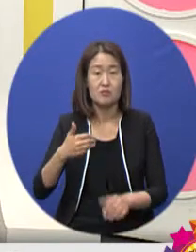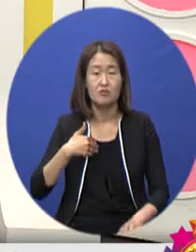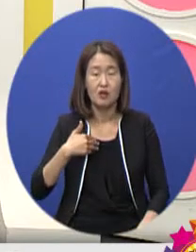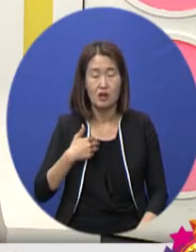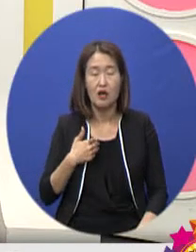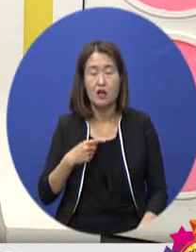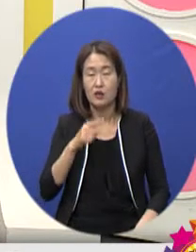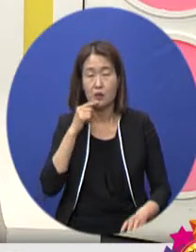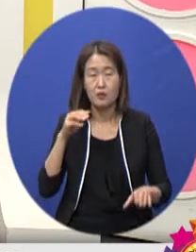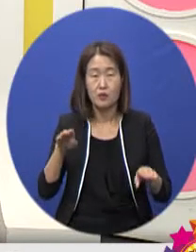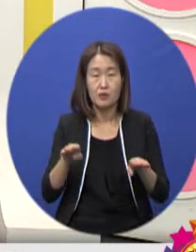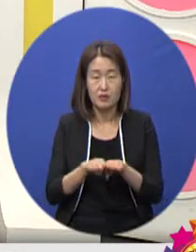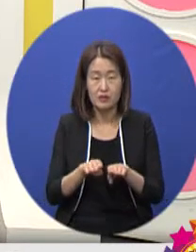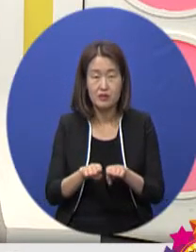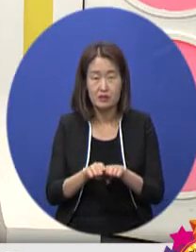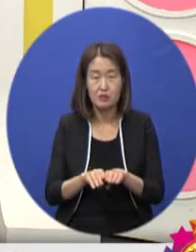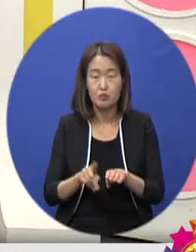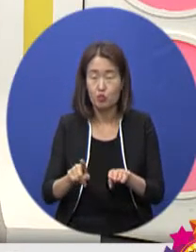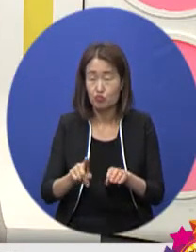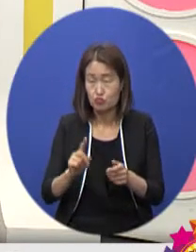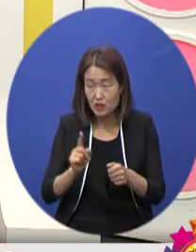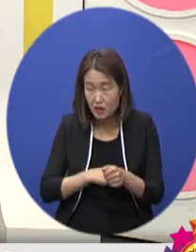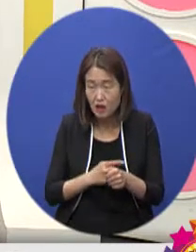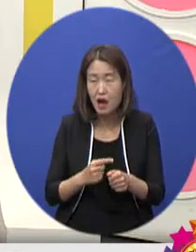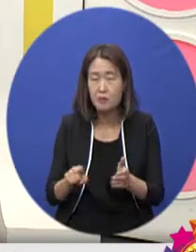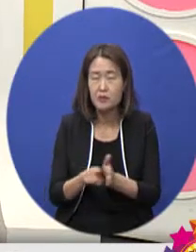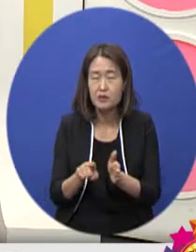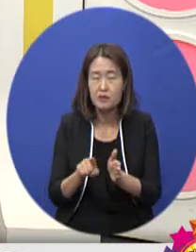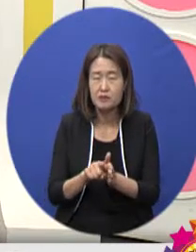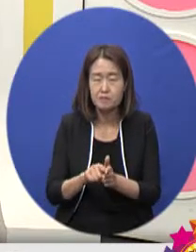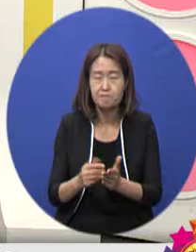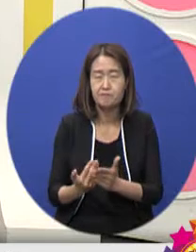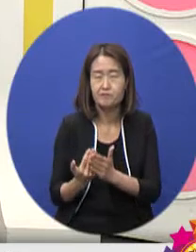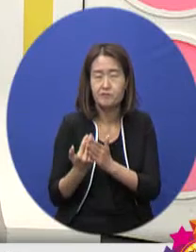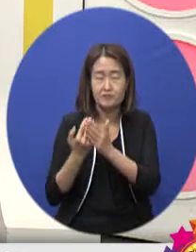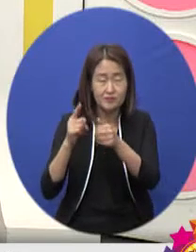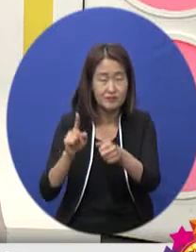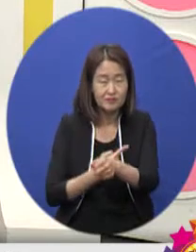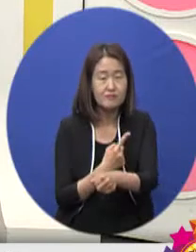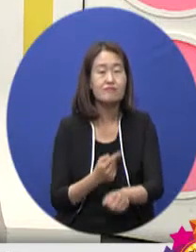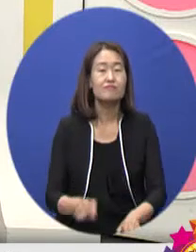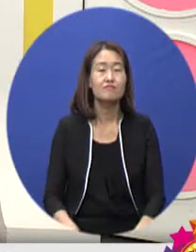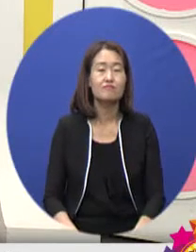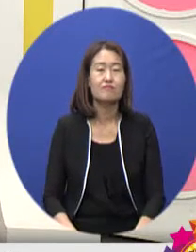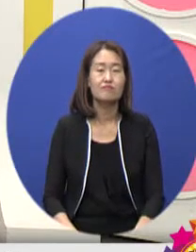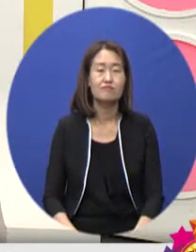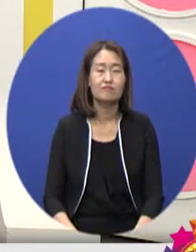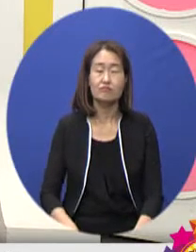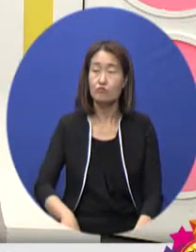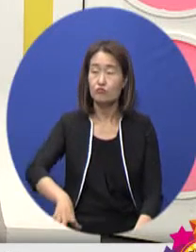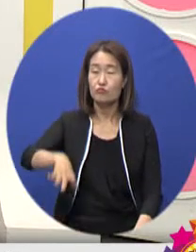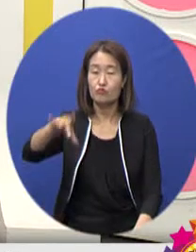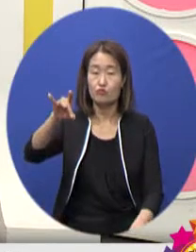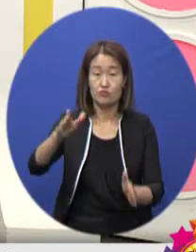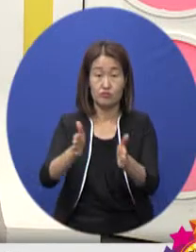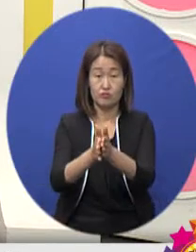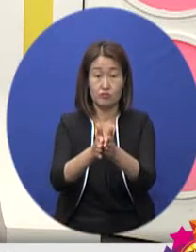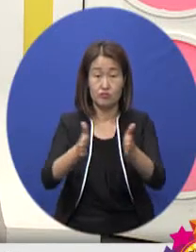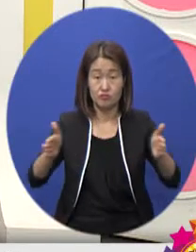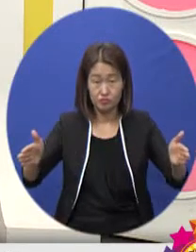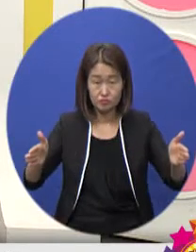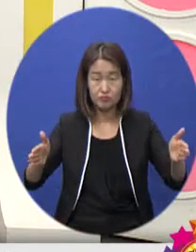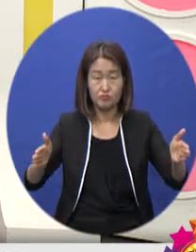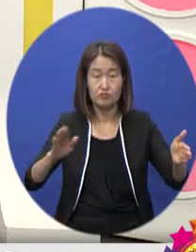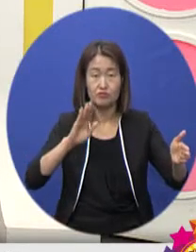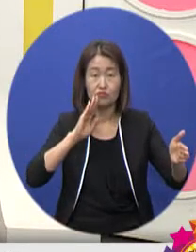반사까지 하면서 신앙을 네. 거기서 많이 키웠거든요. 그렇구나. 네. 네, 처음 그때... 시작해갖고 거기서